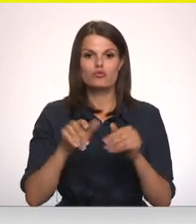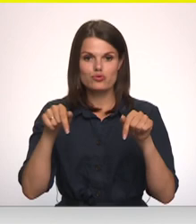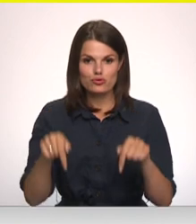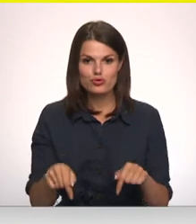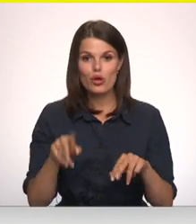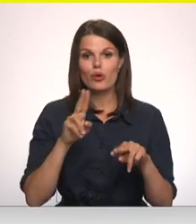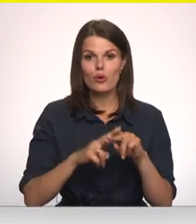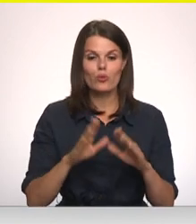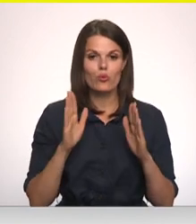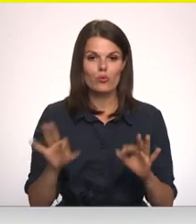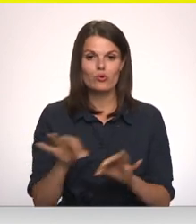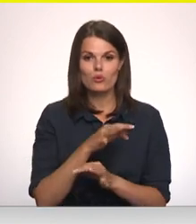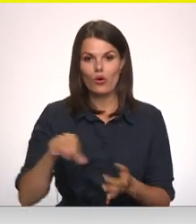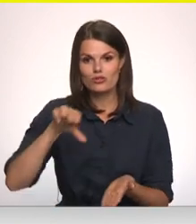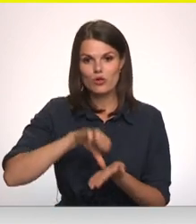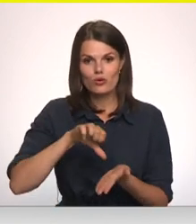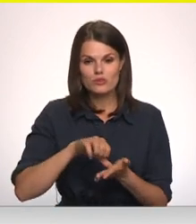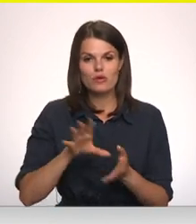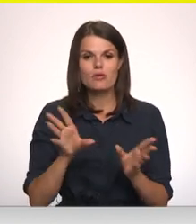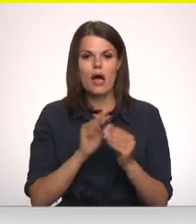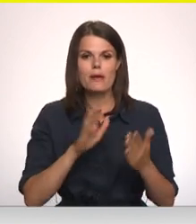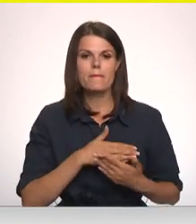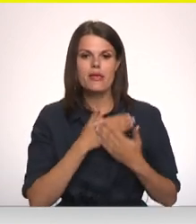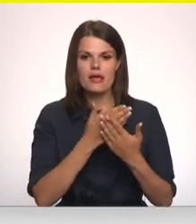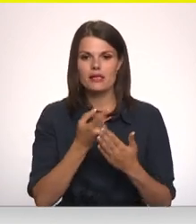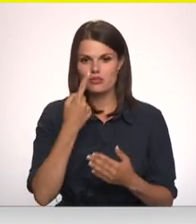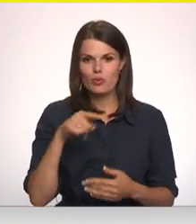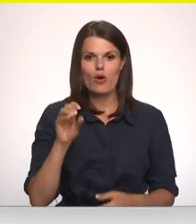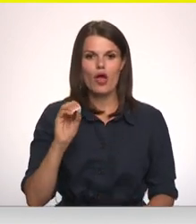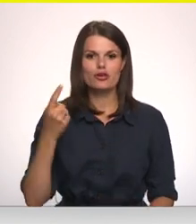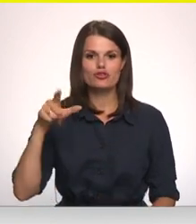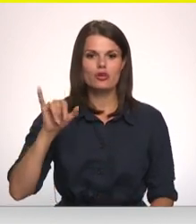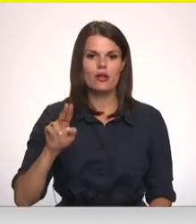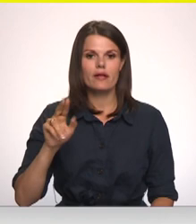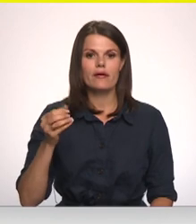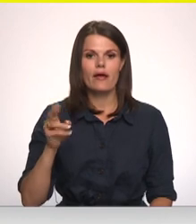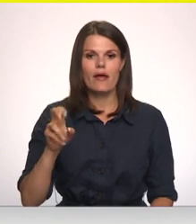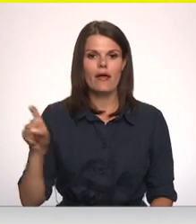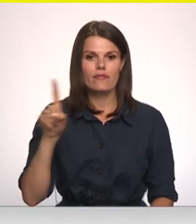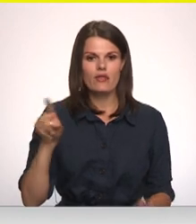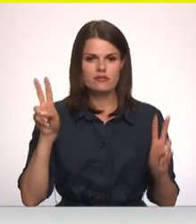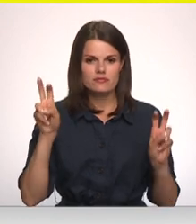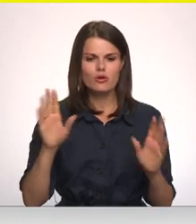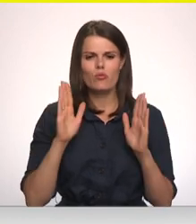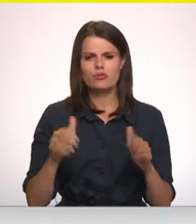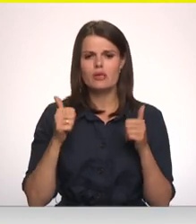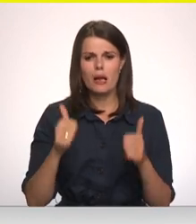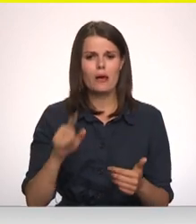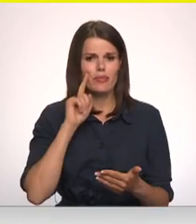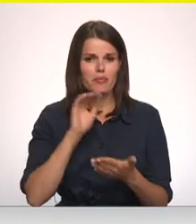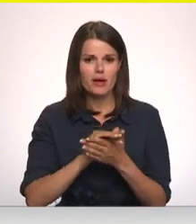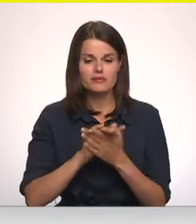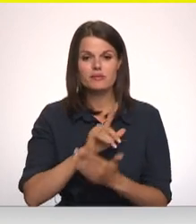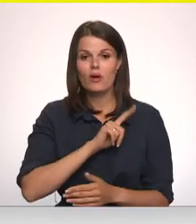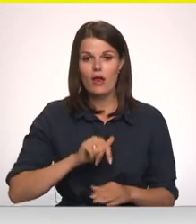koncertu uzvedums ar mīlestību no Eslingenas. Tas būs ar Čikāgas piesīšu repertuāru, ko visi labi pazīst un zina, taču